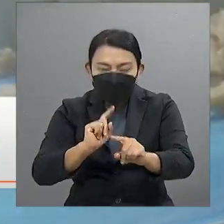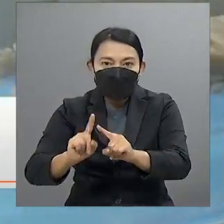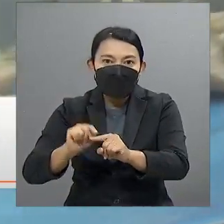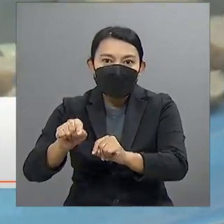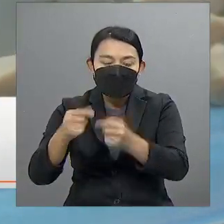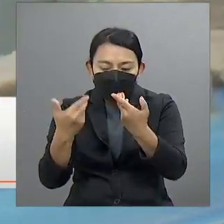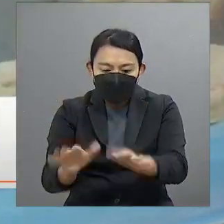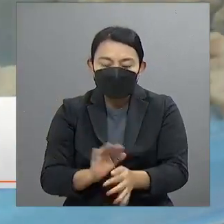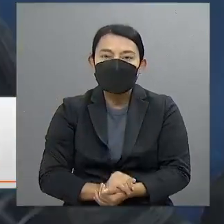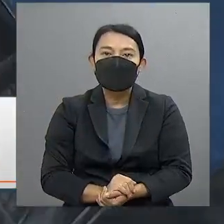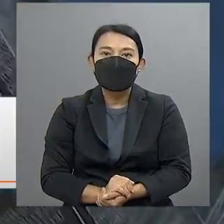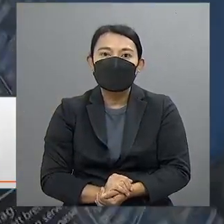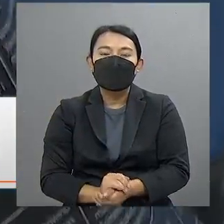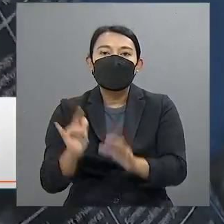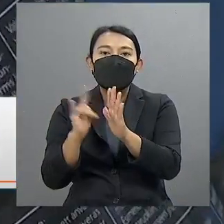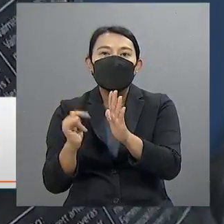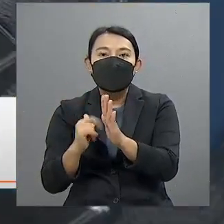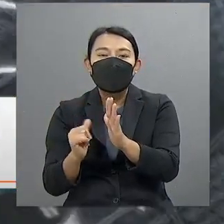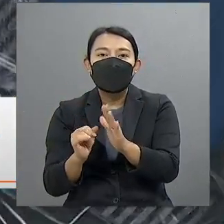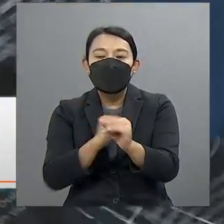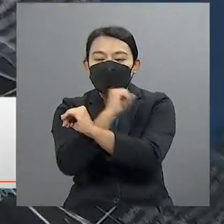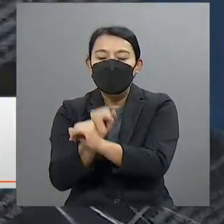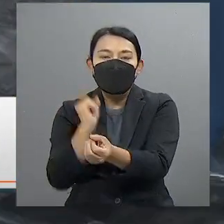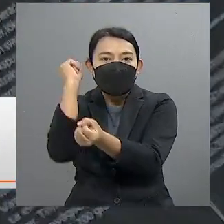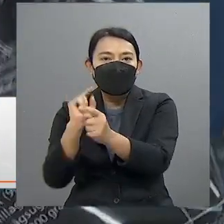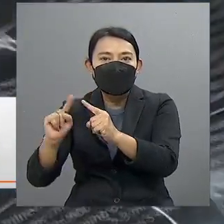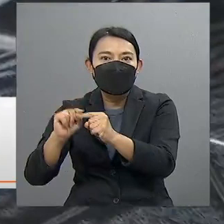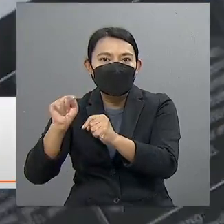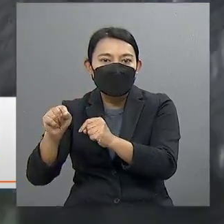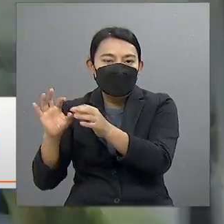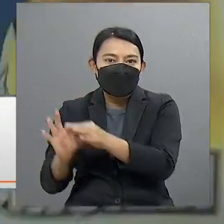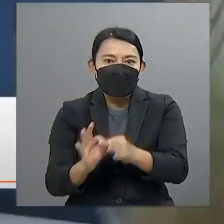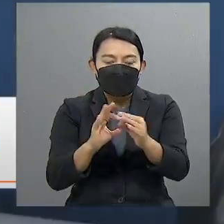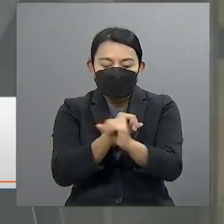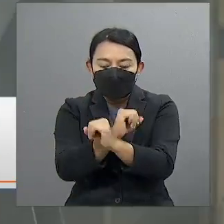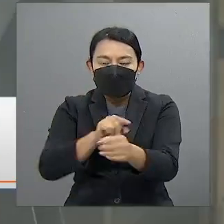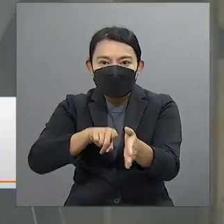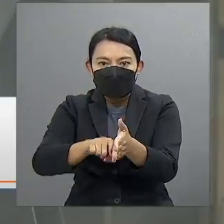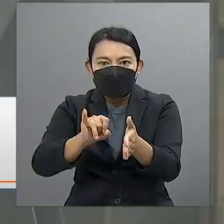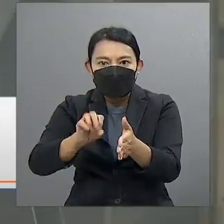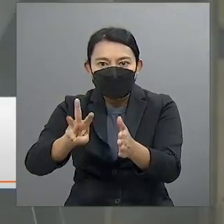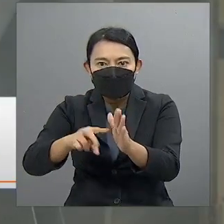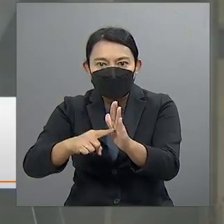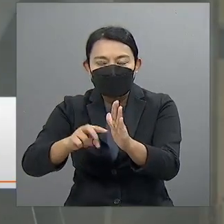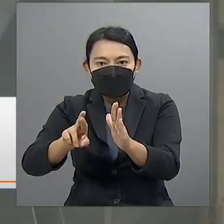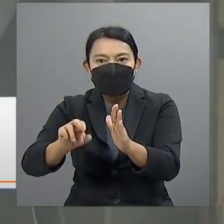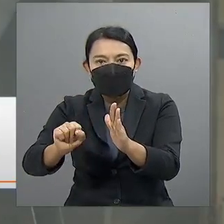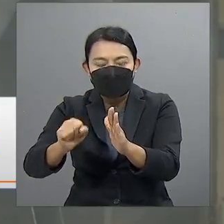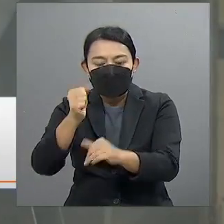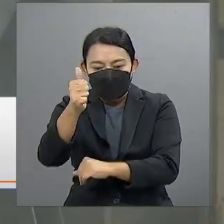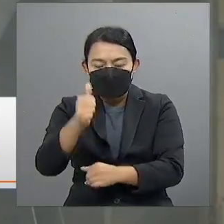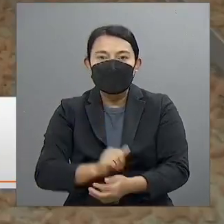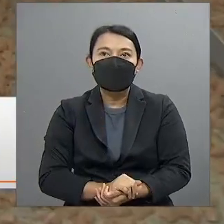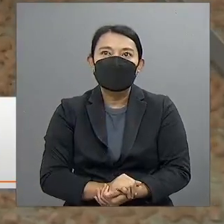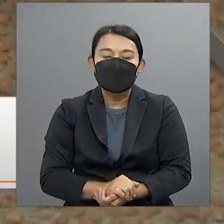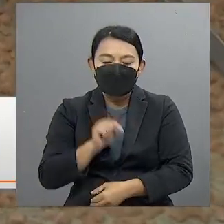าเชื้อนะครับในการทำลายเชื้อที่มีคุณสมบัติที่จะสามารถต่อต้านไวรัสได้โดยตรงนะครับพื้นผิวทั้งหมดพวกนี้นะครับไม่ว่าจะเป็นพื้นผิวที่มีโอกาสสัม